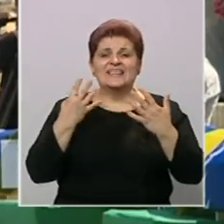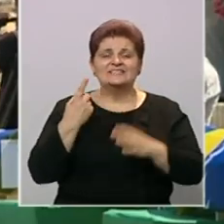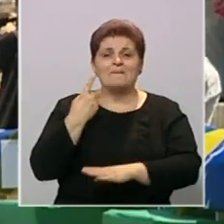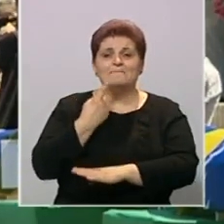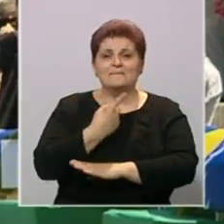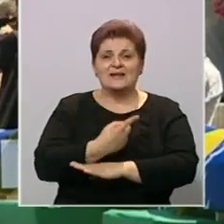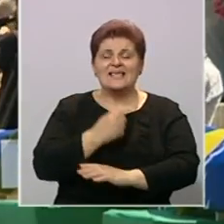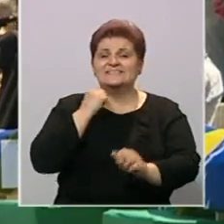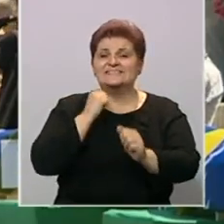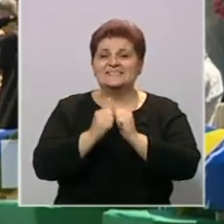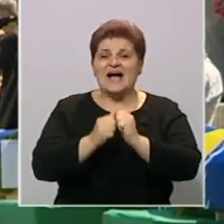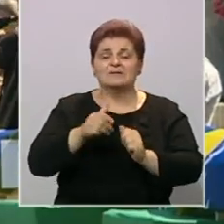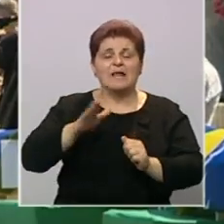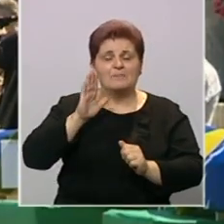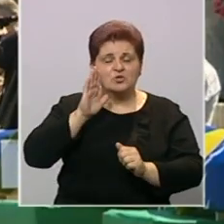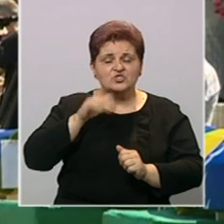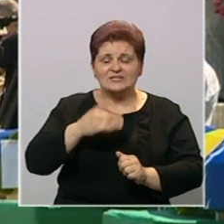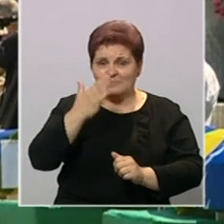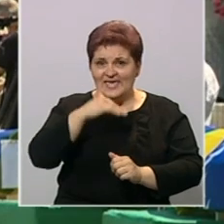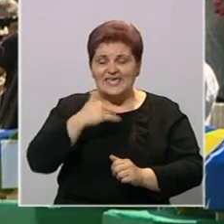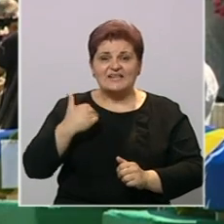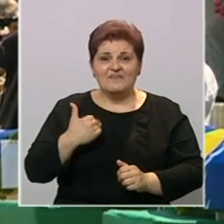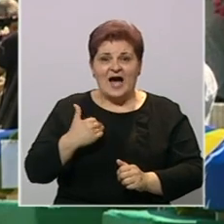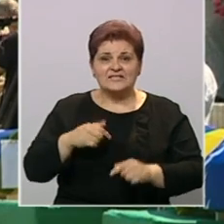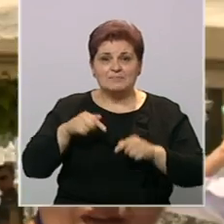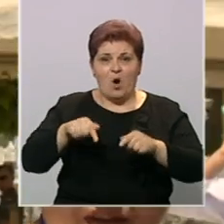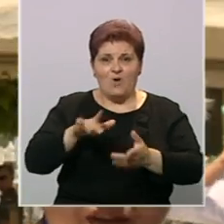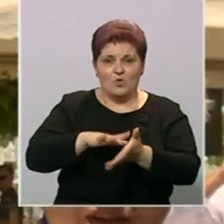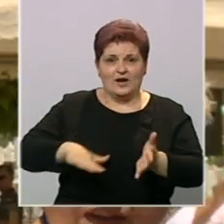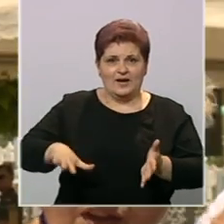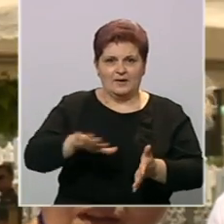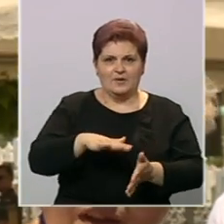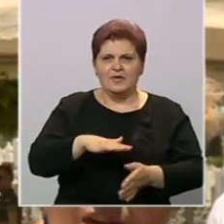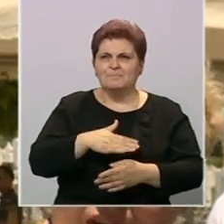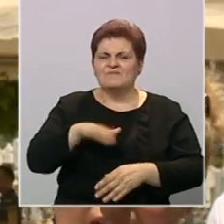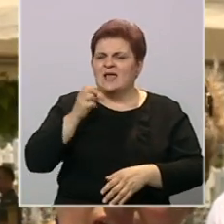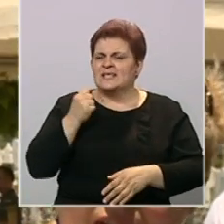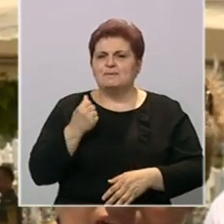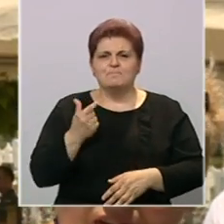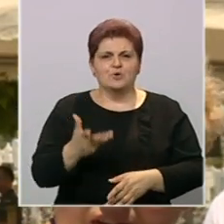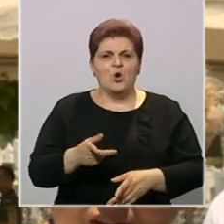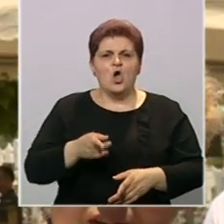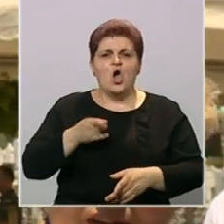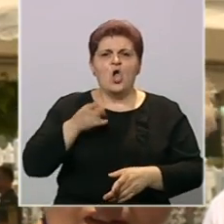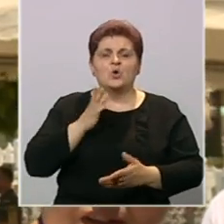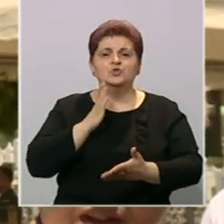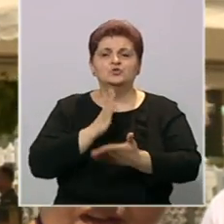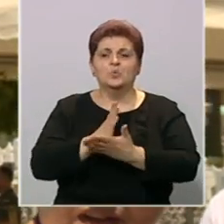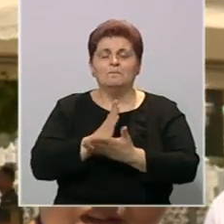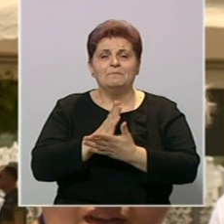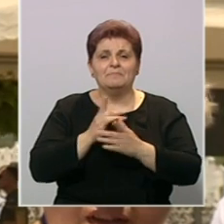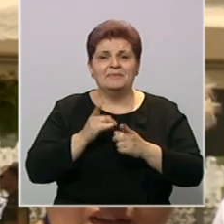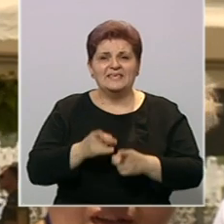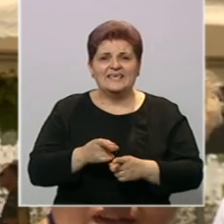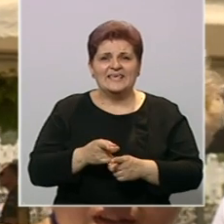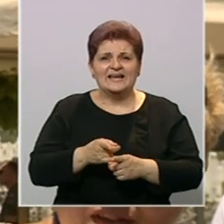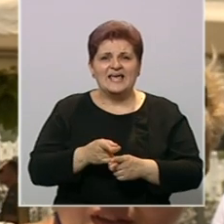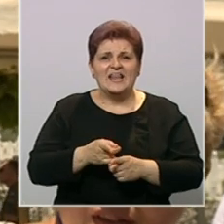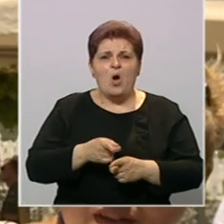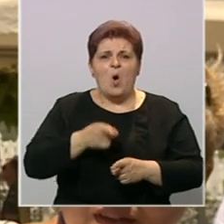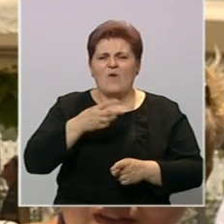presuda za zločine nad Bošnjacima i Hrvatima ovog kraja. Ogroman broj onih koji su učestvovali u izvršenju